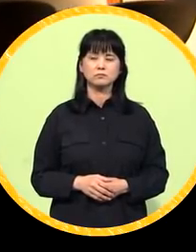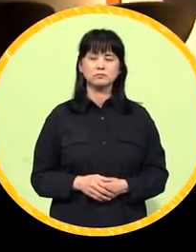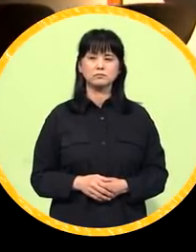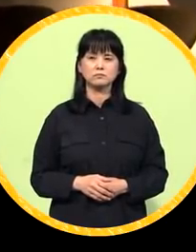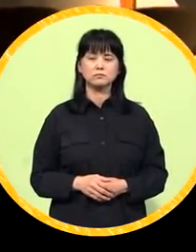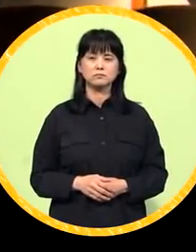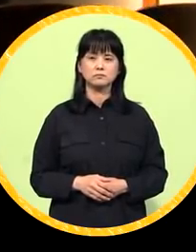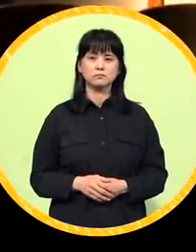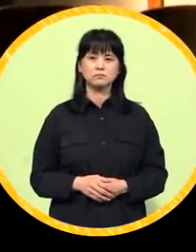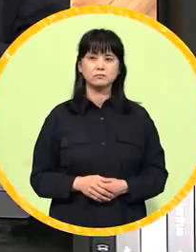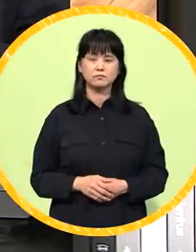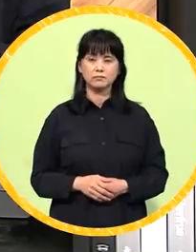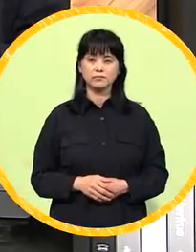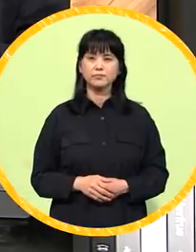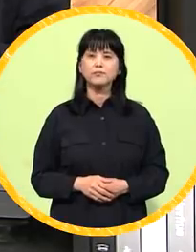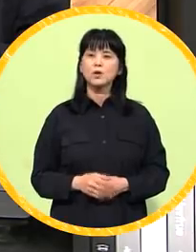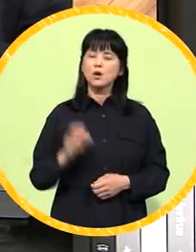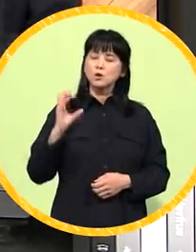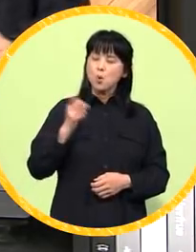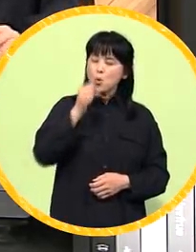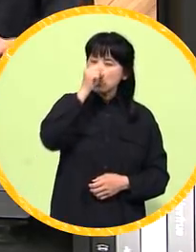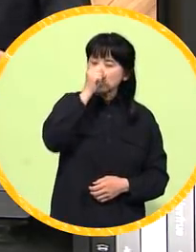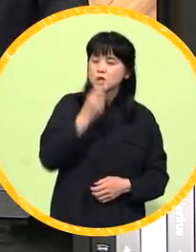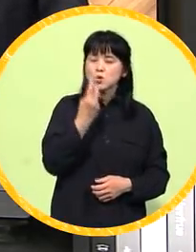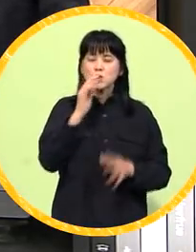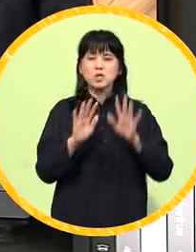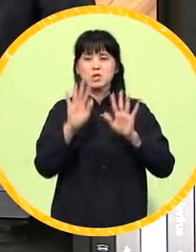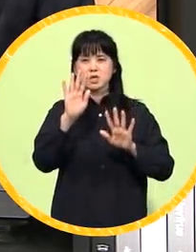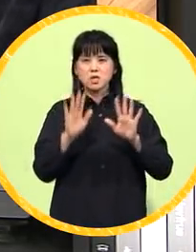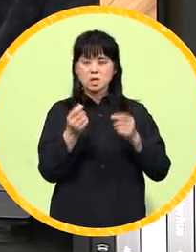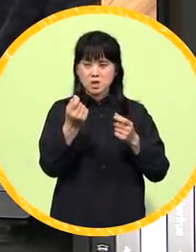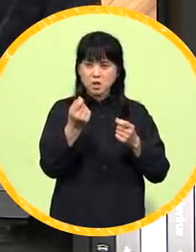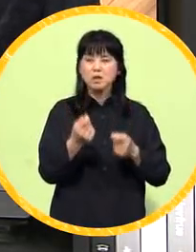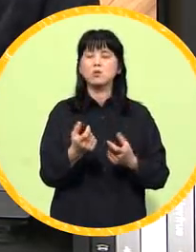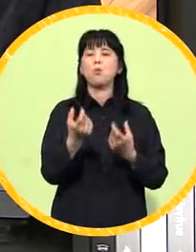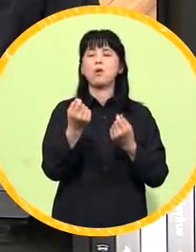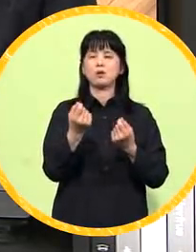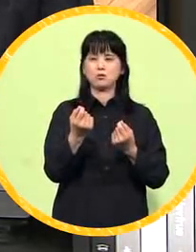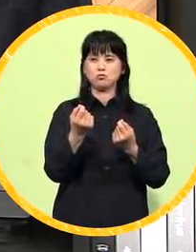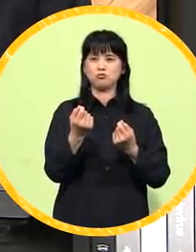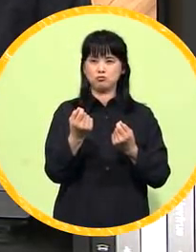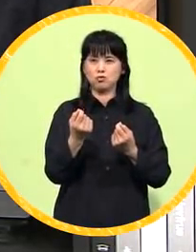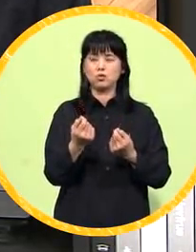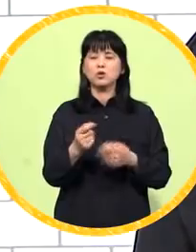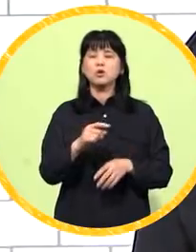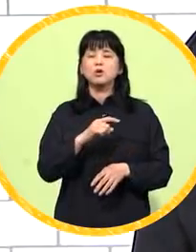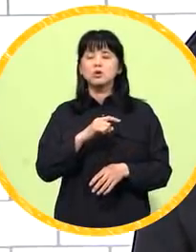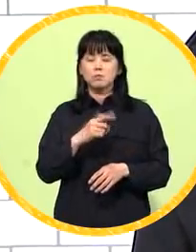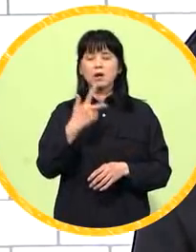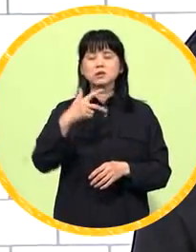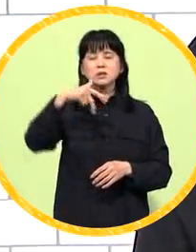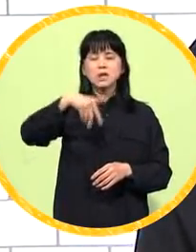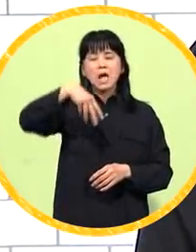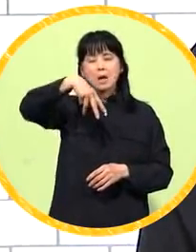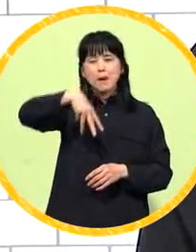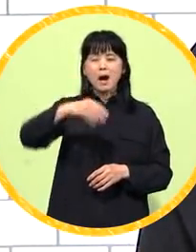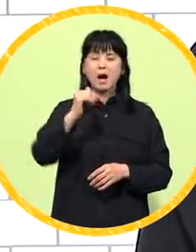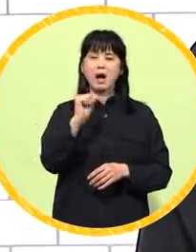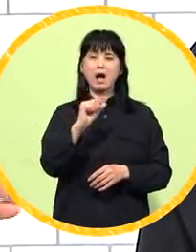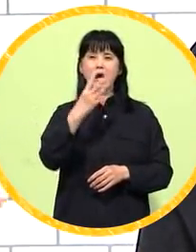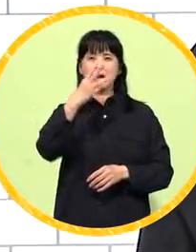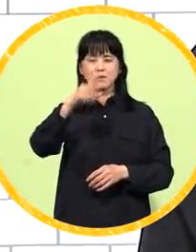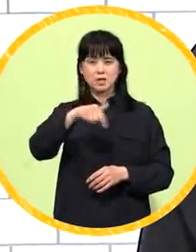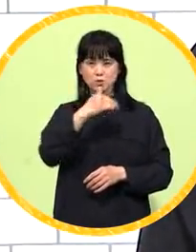meすごくい組だターンんですようーんまだのしねえまーみー子はですねあの